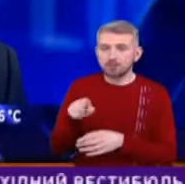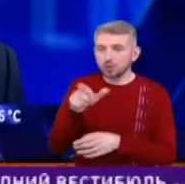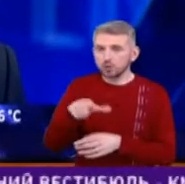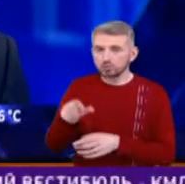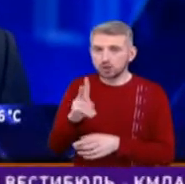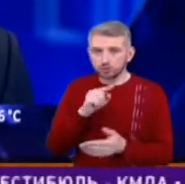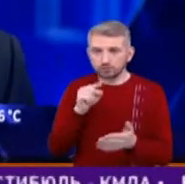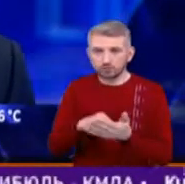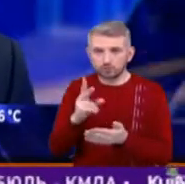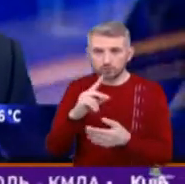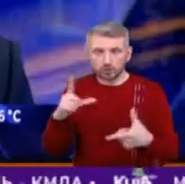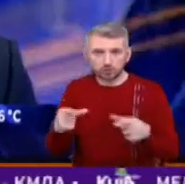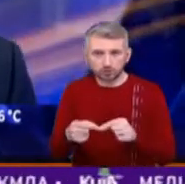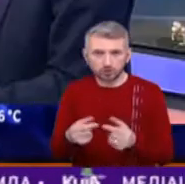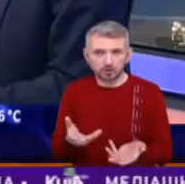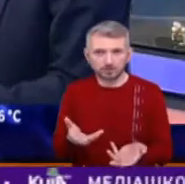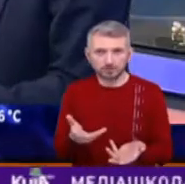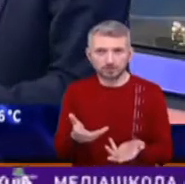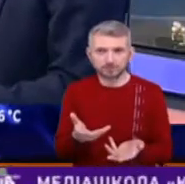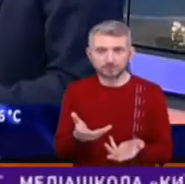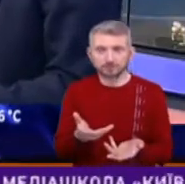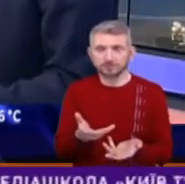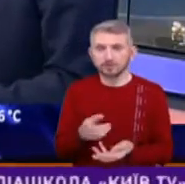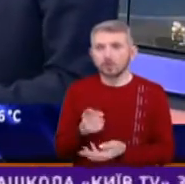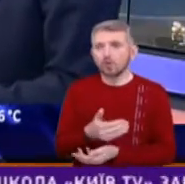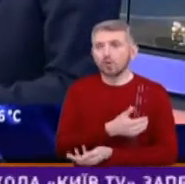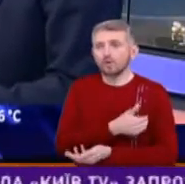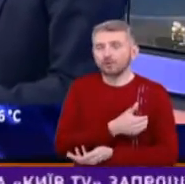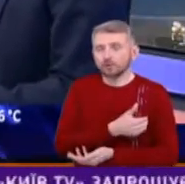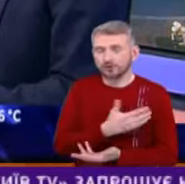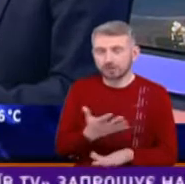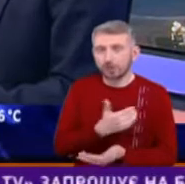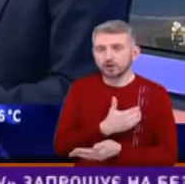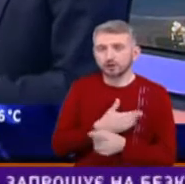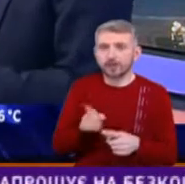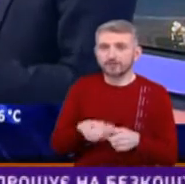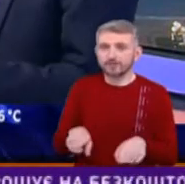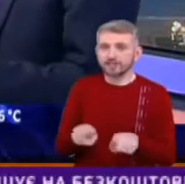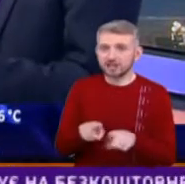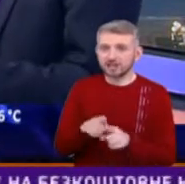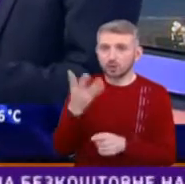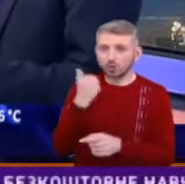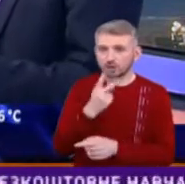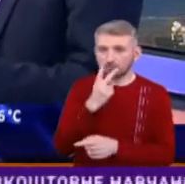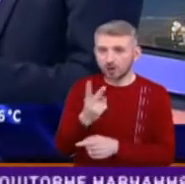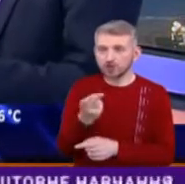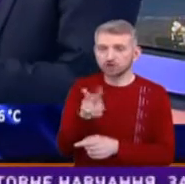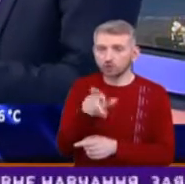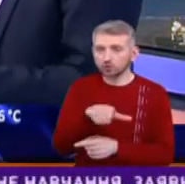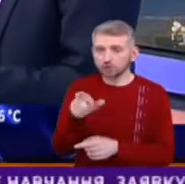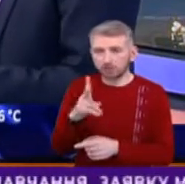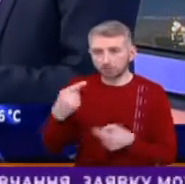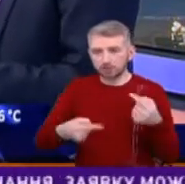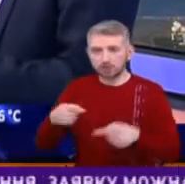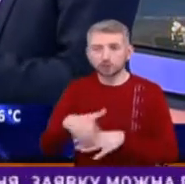вийдуть в другий тур. Можна ставки збирати на ці дебати. Хотілося. А це все-таки, коли бачиш 2 людей, які